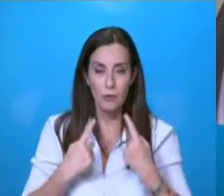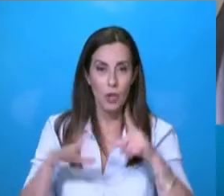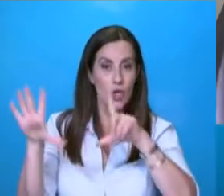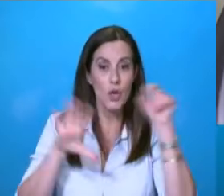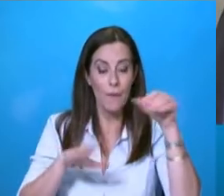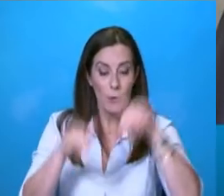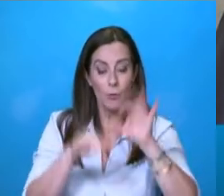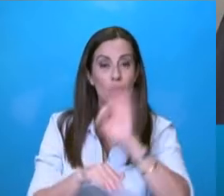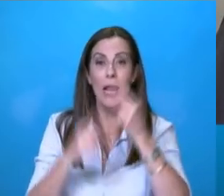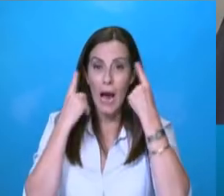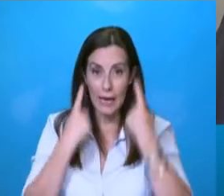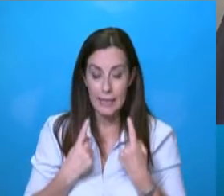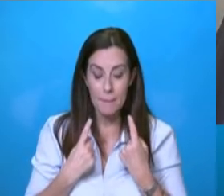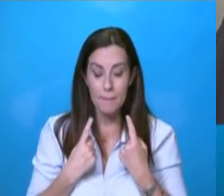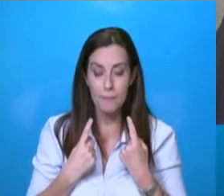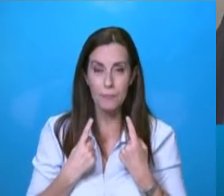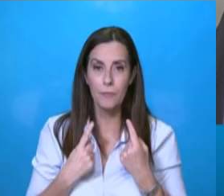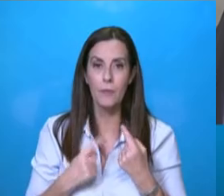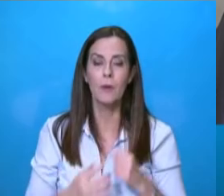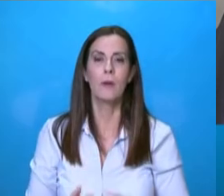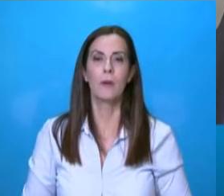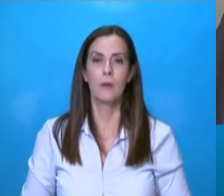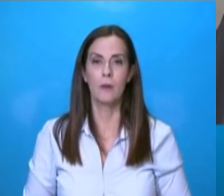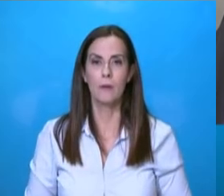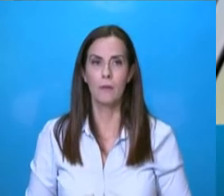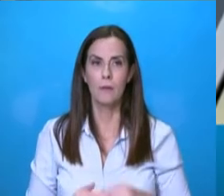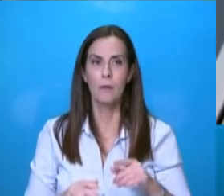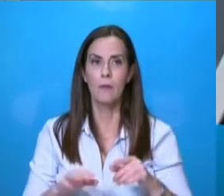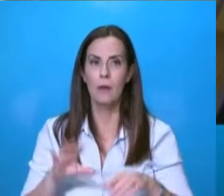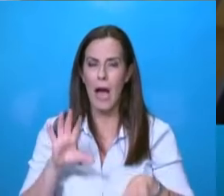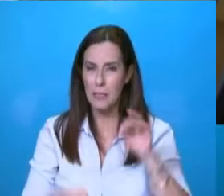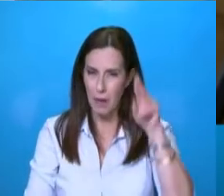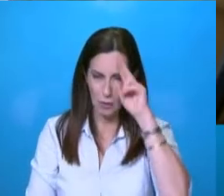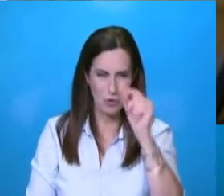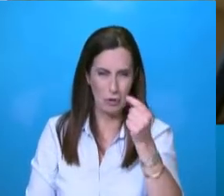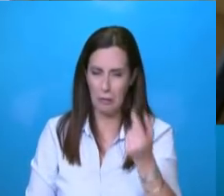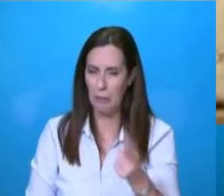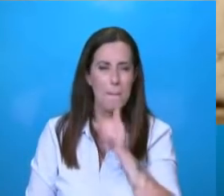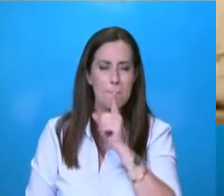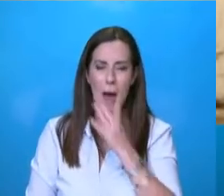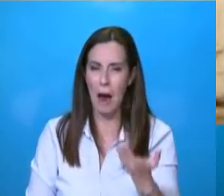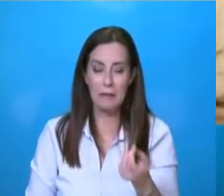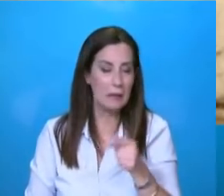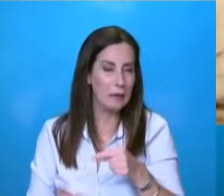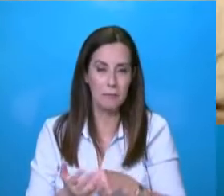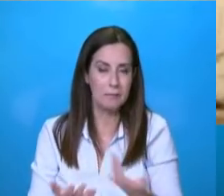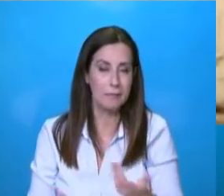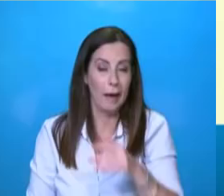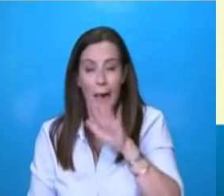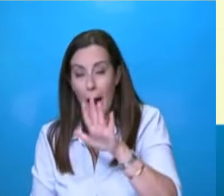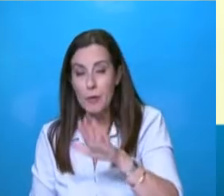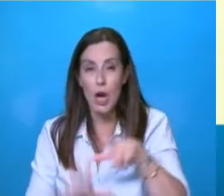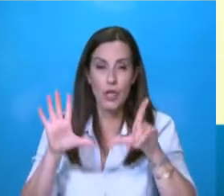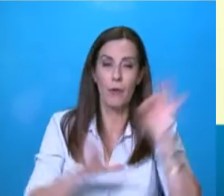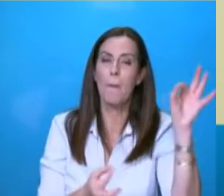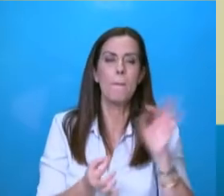קלפיות בריכוזים חרדיים, העצמה לליכוד היא שולית, היא חד ספרתית, היא נעה בין